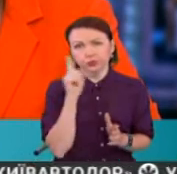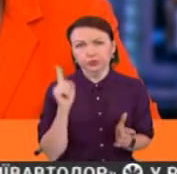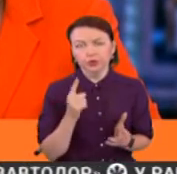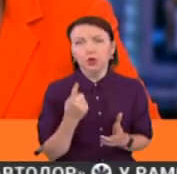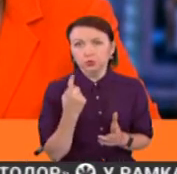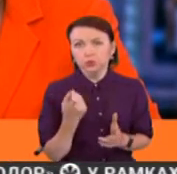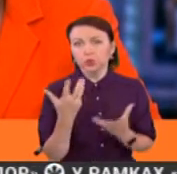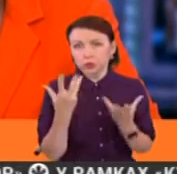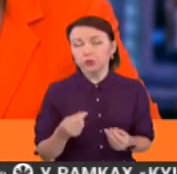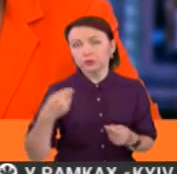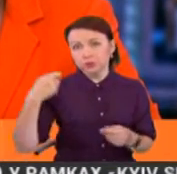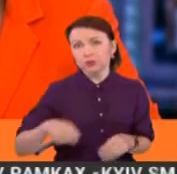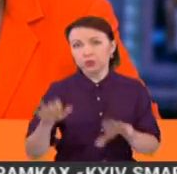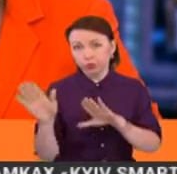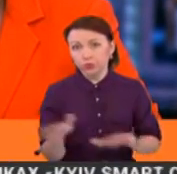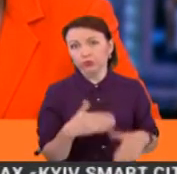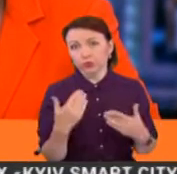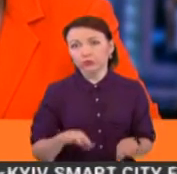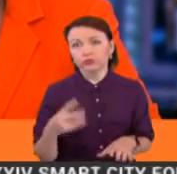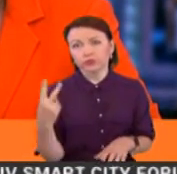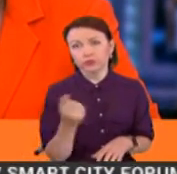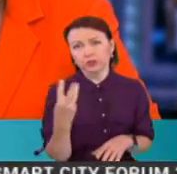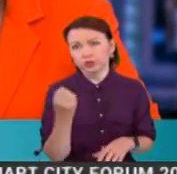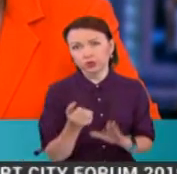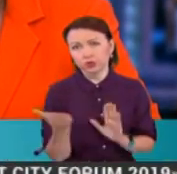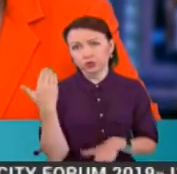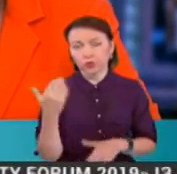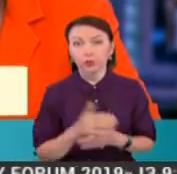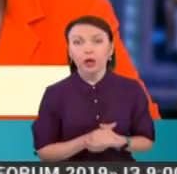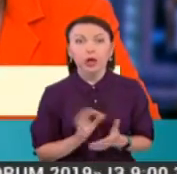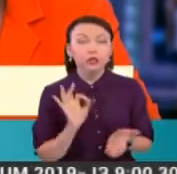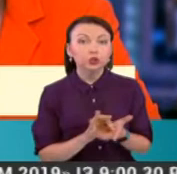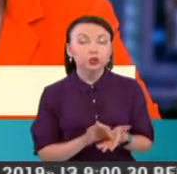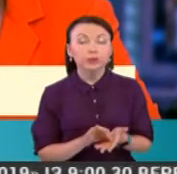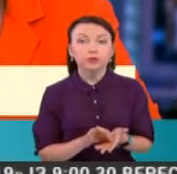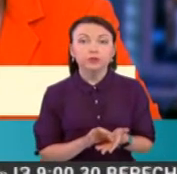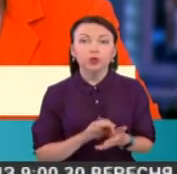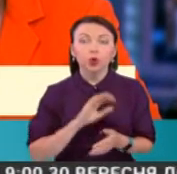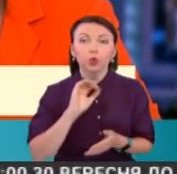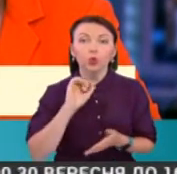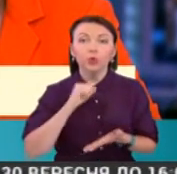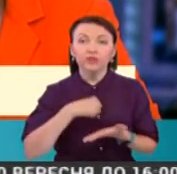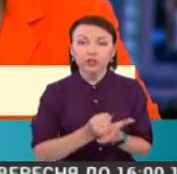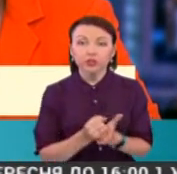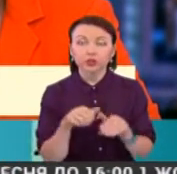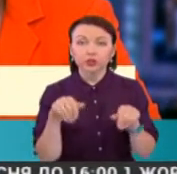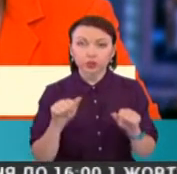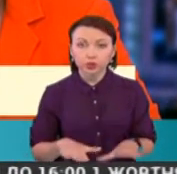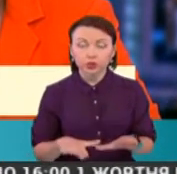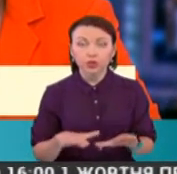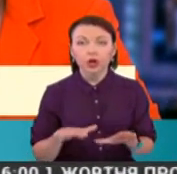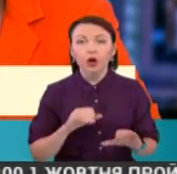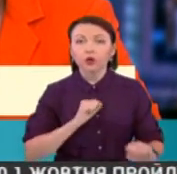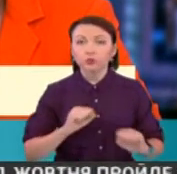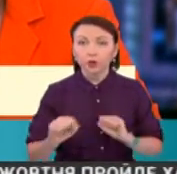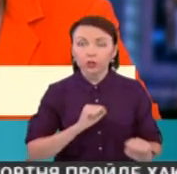президента пройшло десь уже тижнів 2 чи 3 тому. От, для того, щоб ухвалити рішення розпорядження